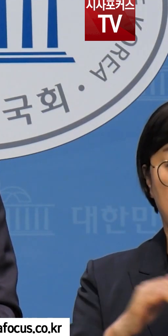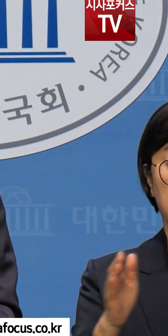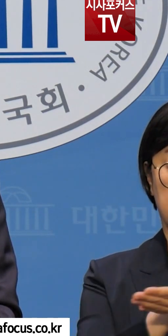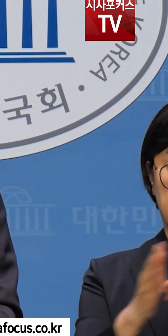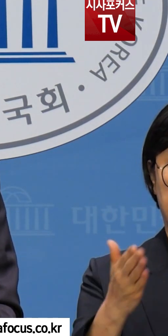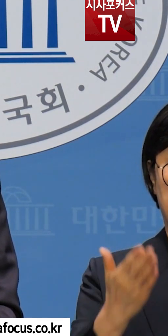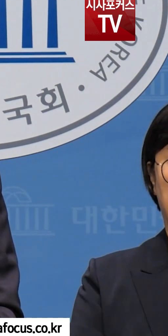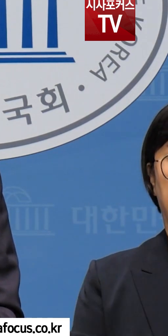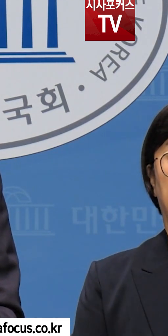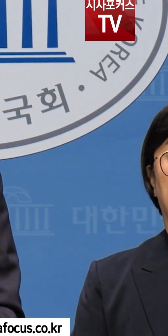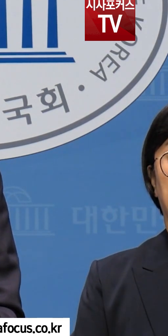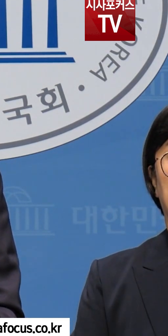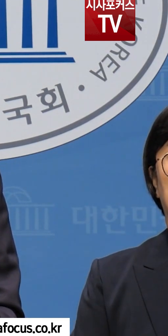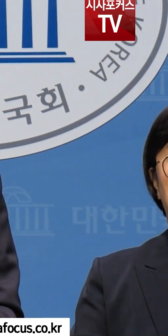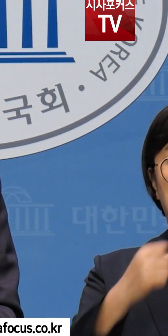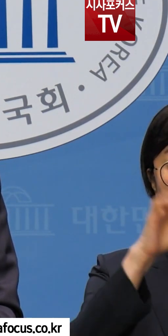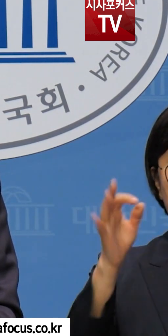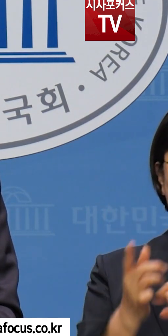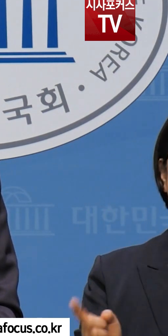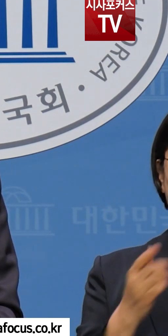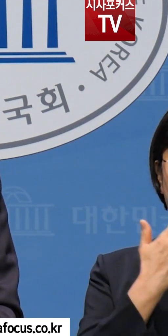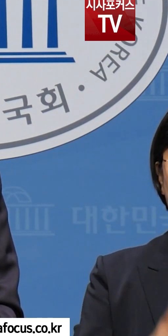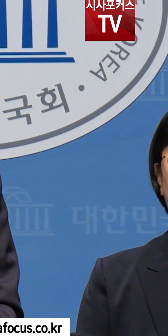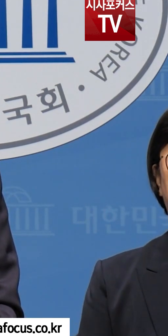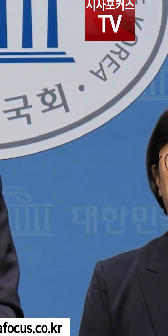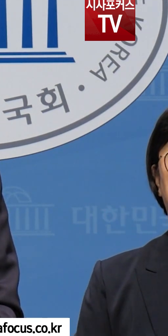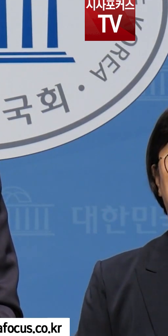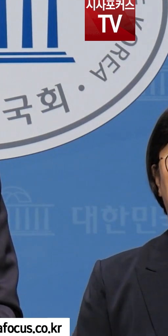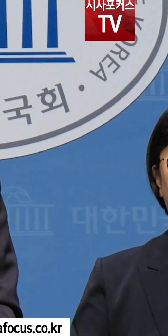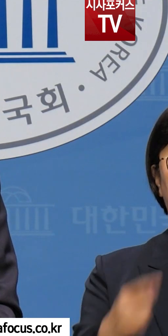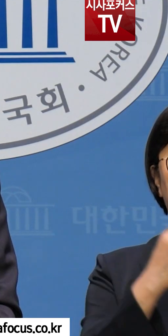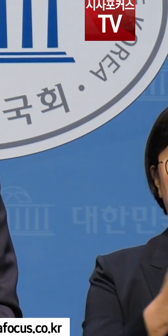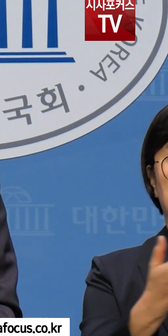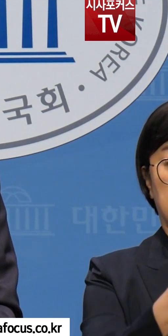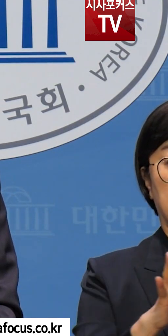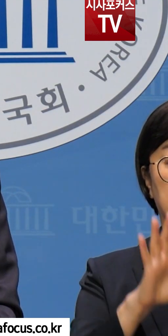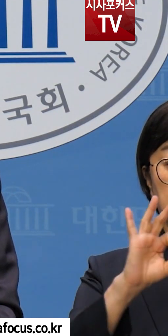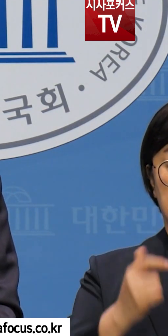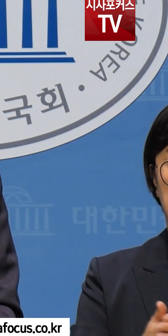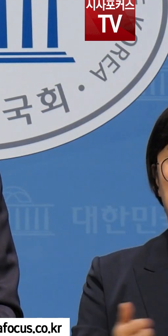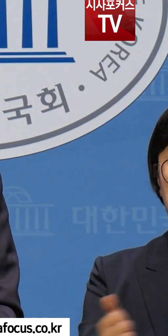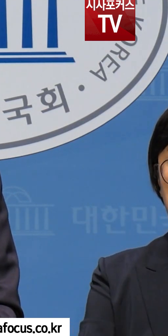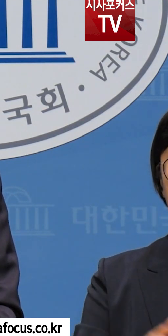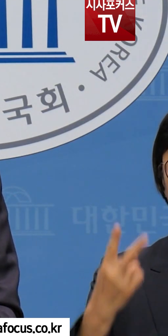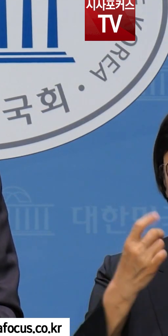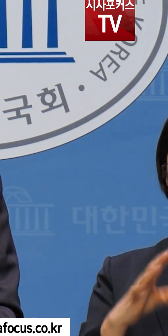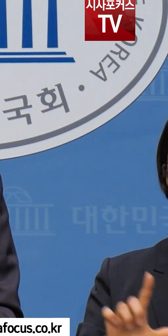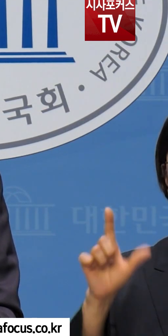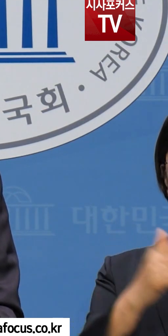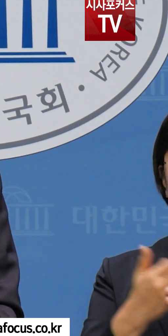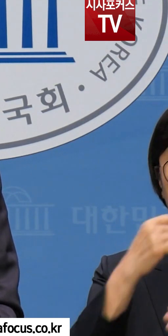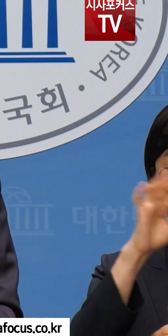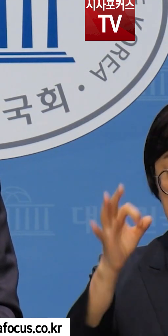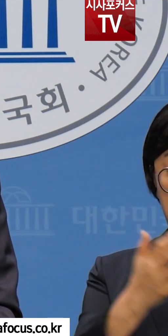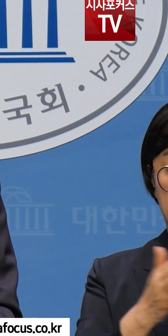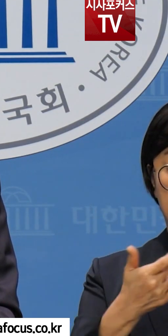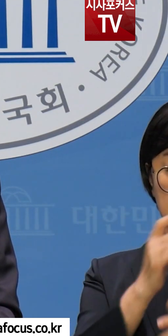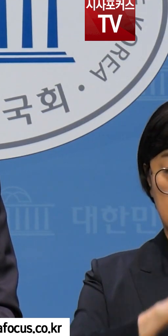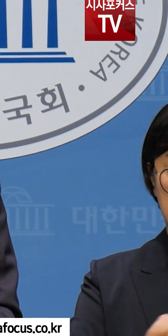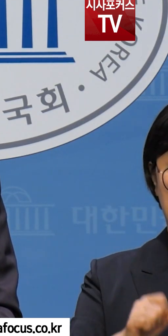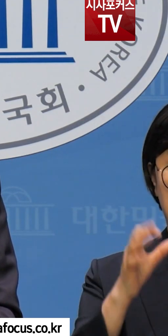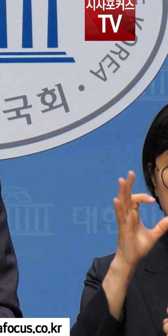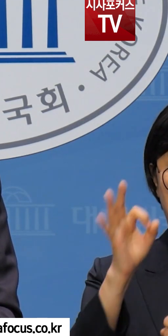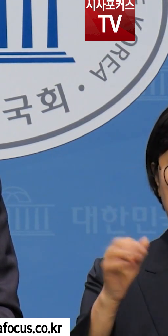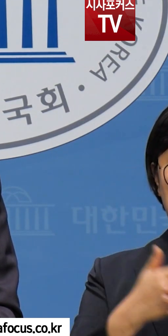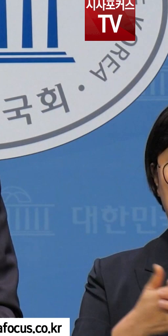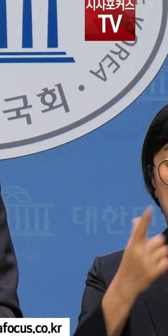구분해 주십시오. 그래야 예산을 살릴 수 있습니다. 저희 더불어민주당 을지로위원회는 2024년 예산이 적극적